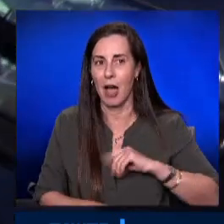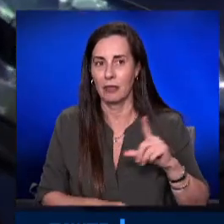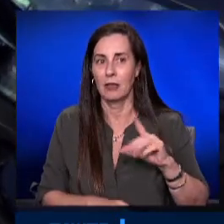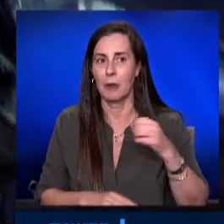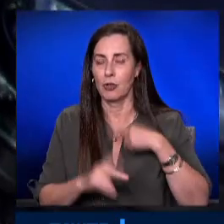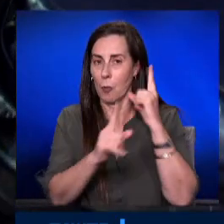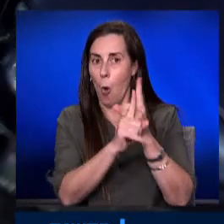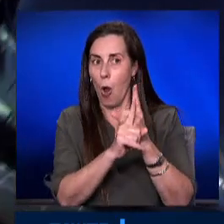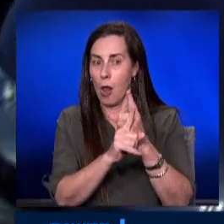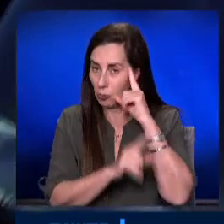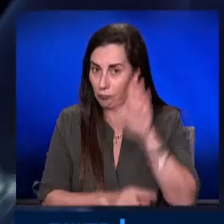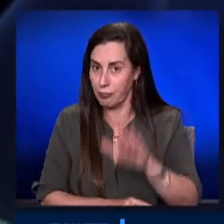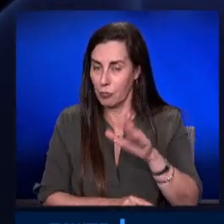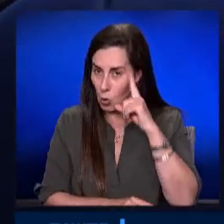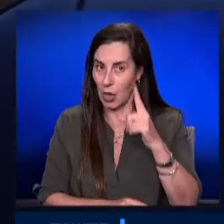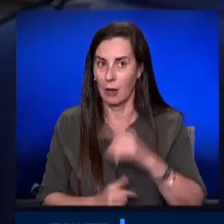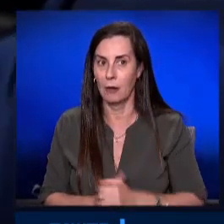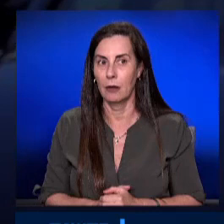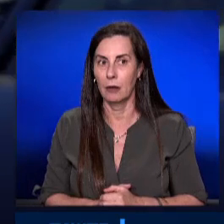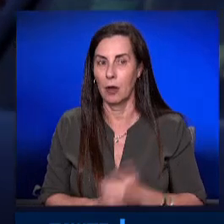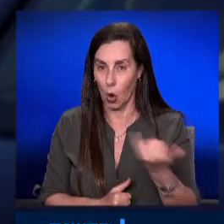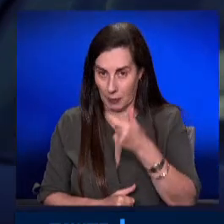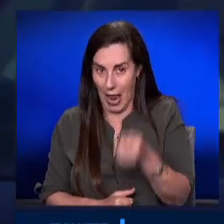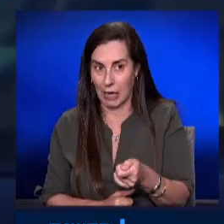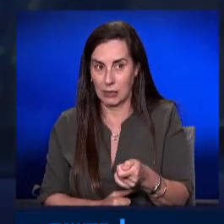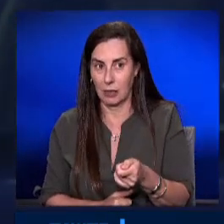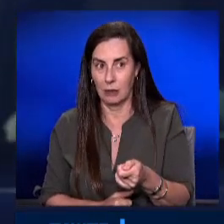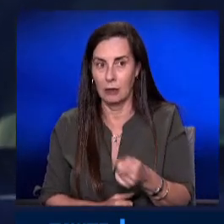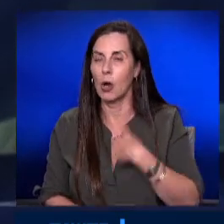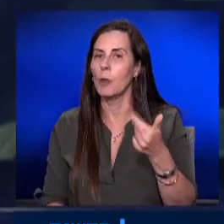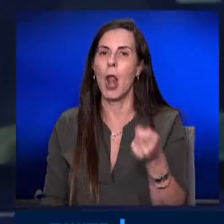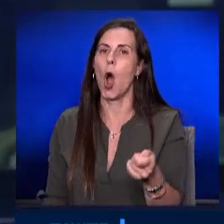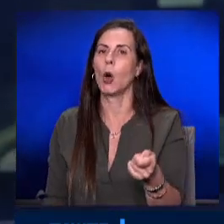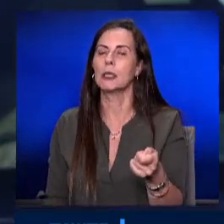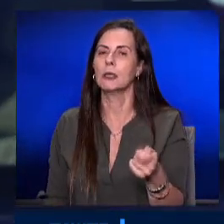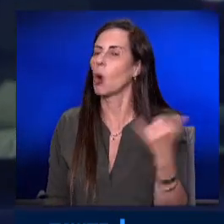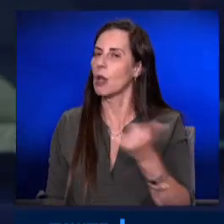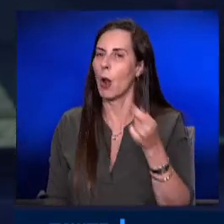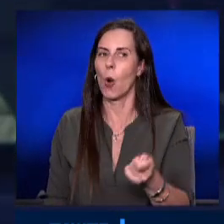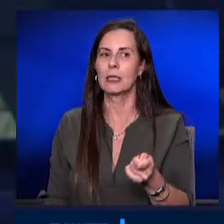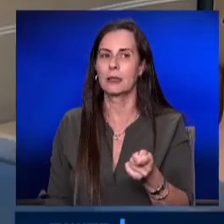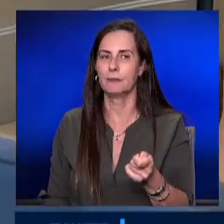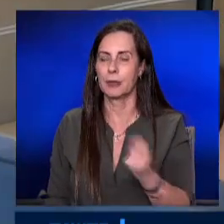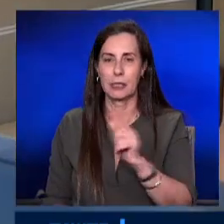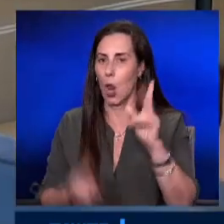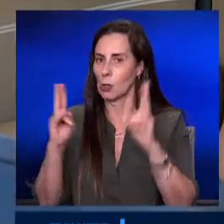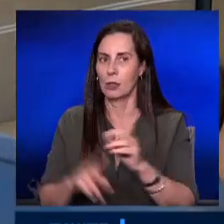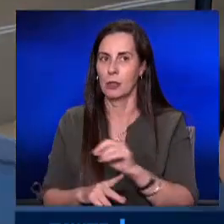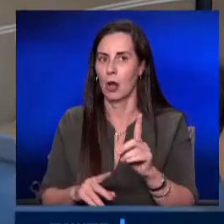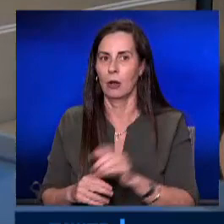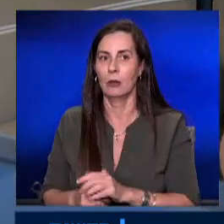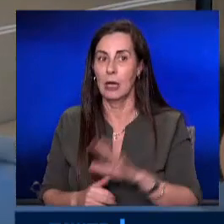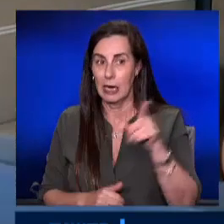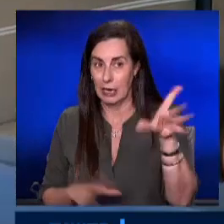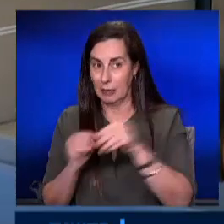מולו? וכל הזמן לחצת, זה לא שאלה... וכל הזמן לחצתי. האצבע שלי לחוצה. הוא לא זז. עם